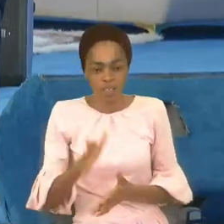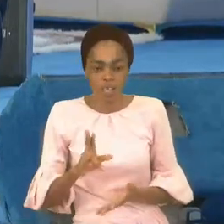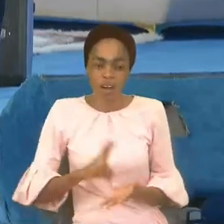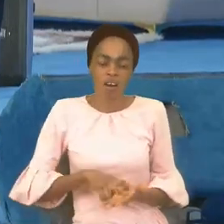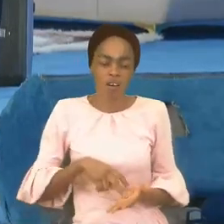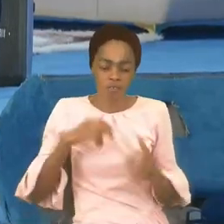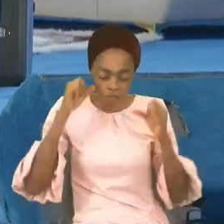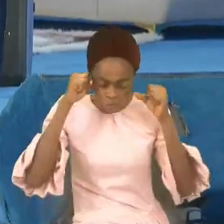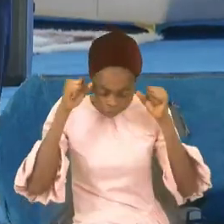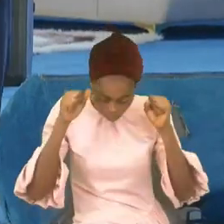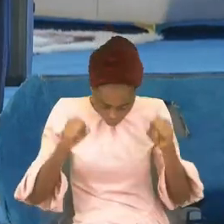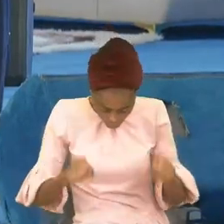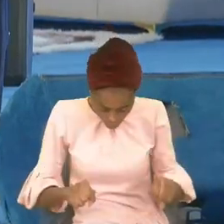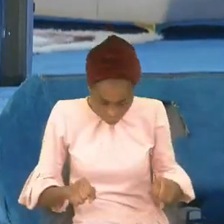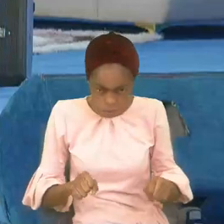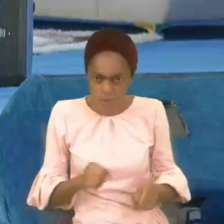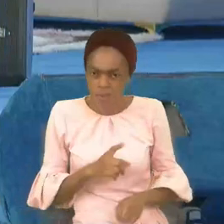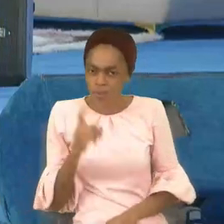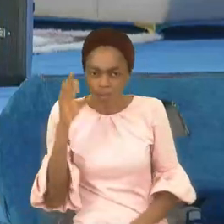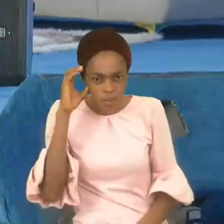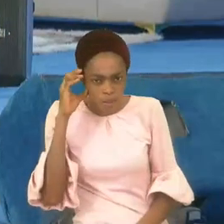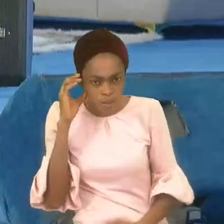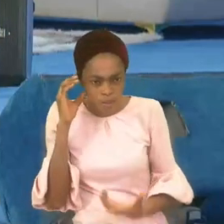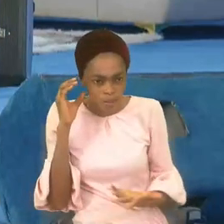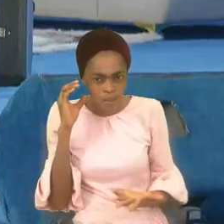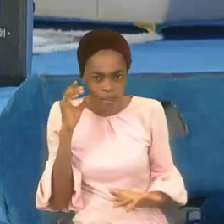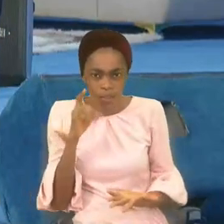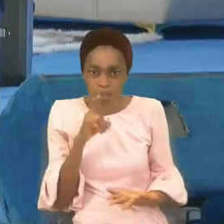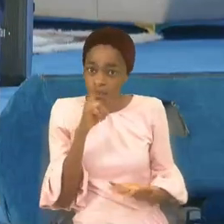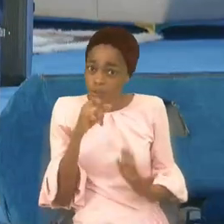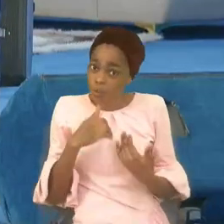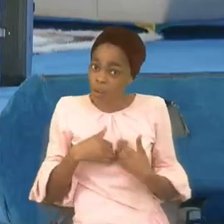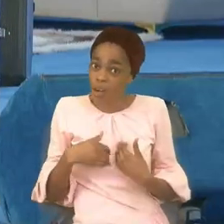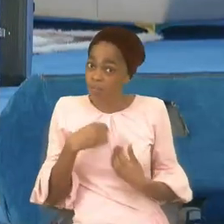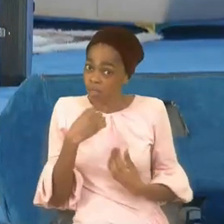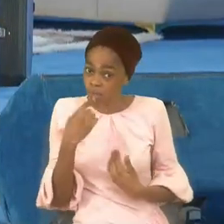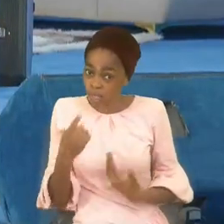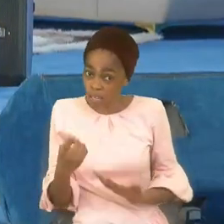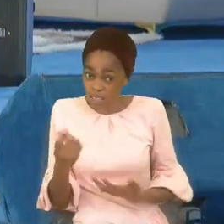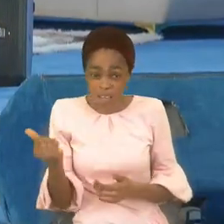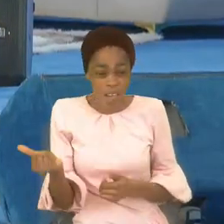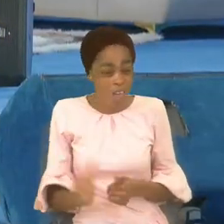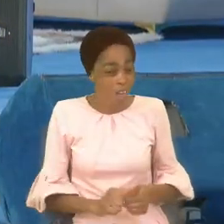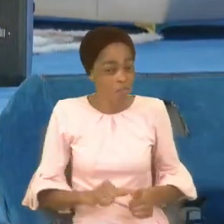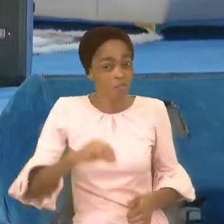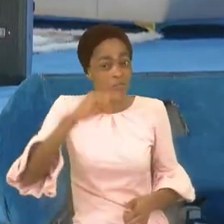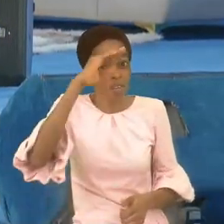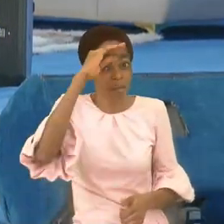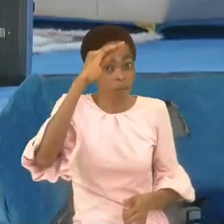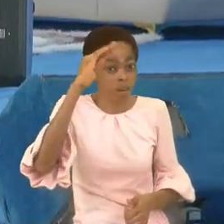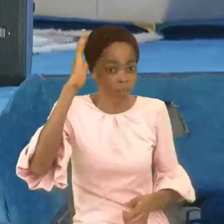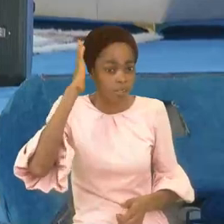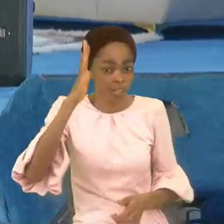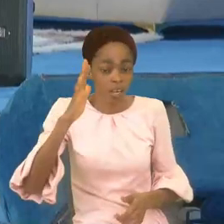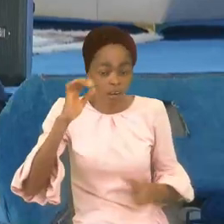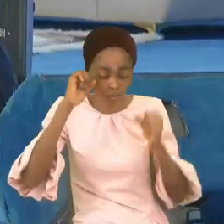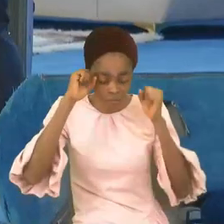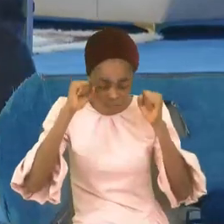se prosterner. Est-ce que vous entendez ça? Que tout homme se